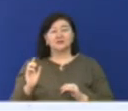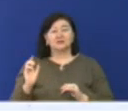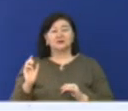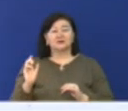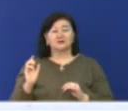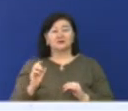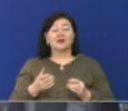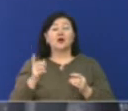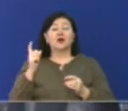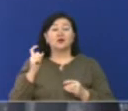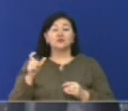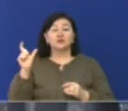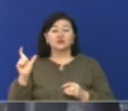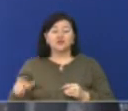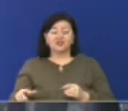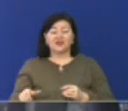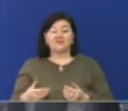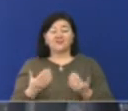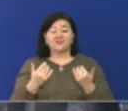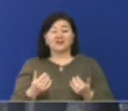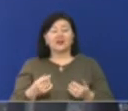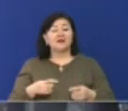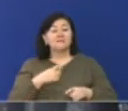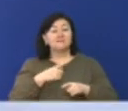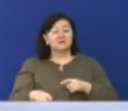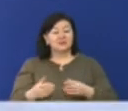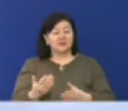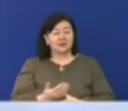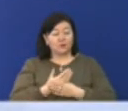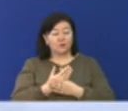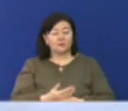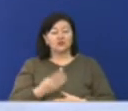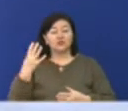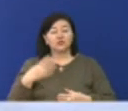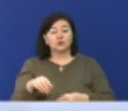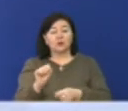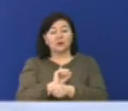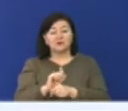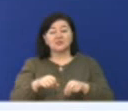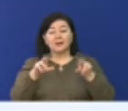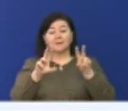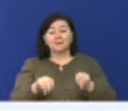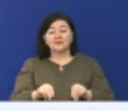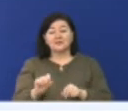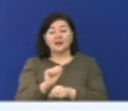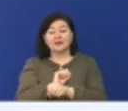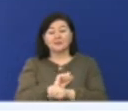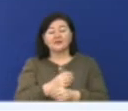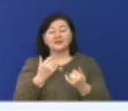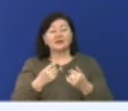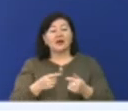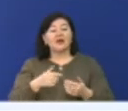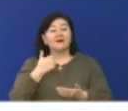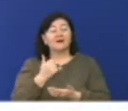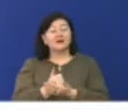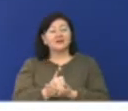100 человек отряда экстренного реагирования и сил гражданской защиты, а также 40 единиц спецтехники – это основная ударная группа,